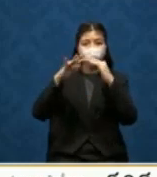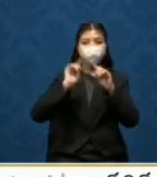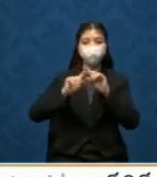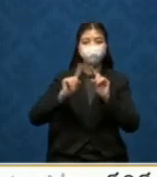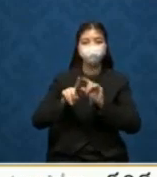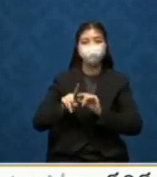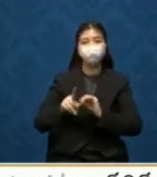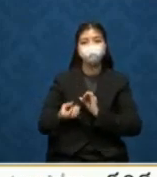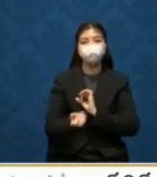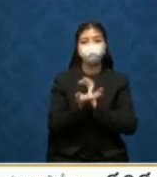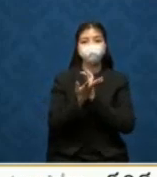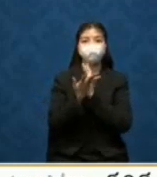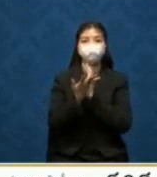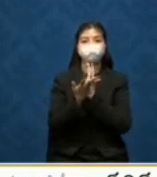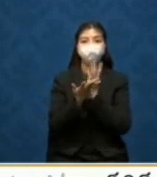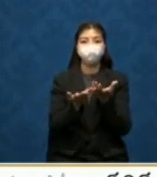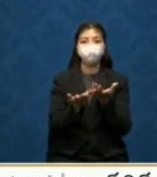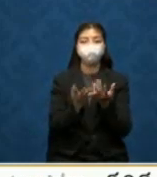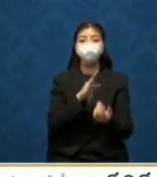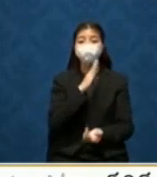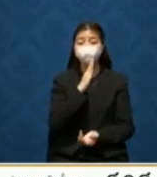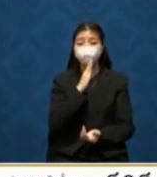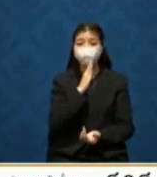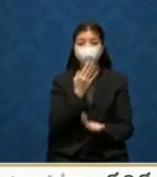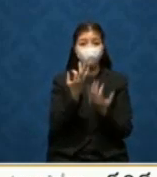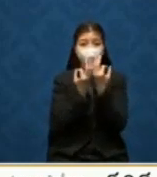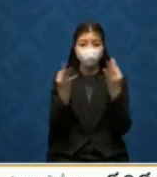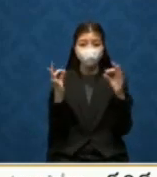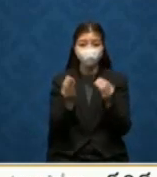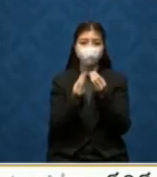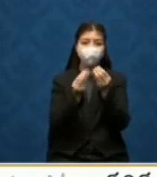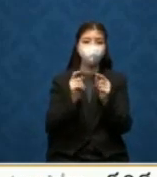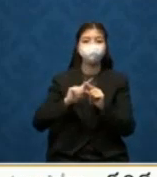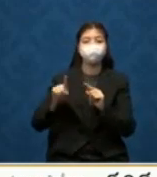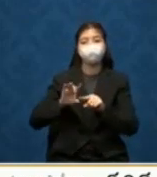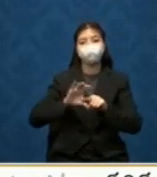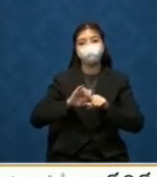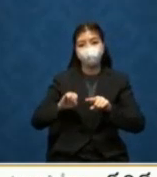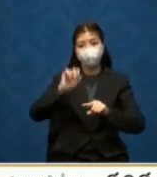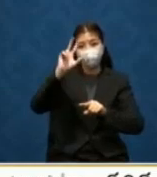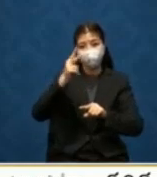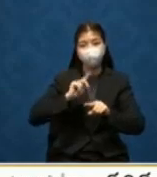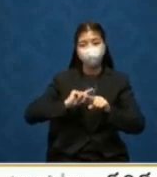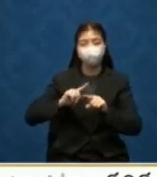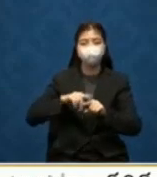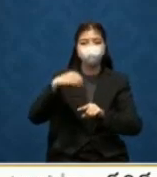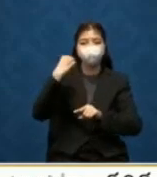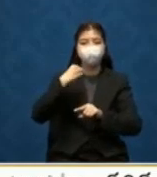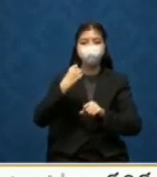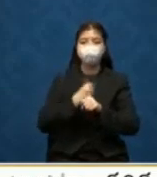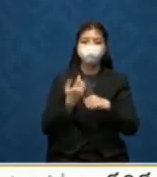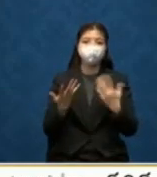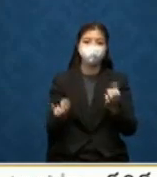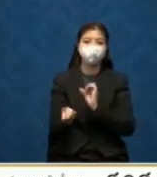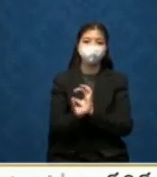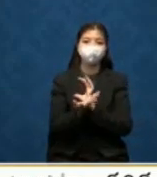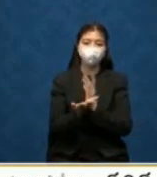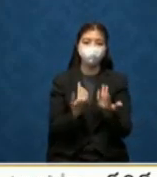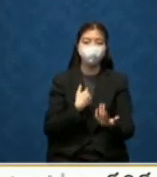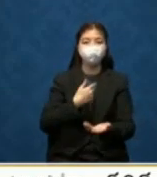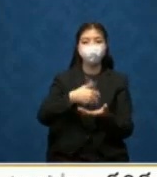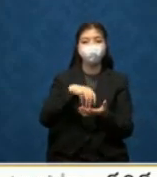ถ้าท่านเสรีเรื่องทุกอย่างพวกนี้มันจะเป็นยังไงผมเคยขอในสภาแห่งนี้มา 3-4ปีพูดในนี้